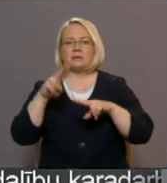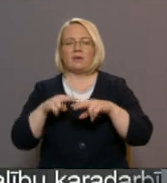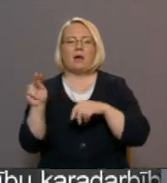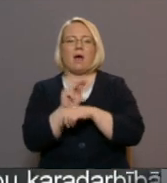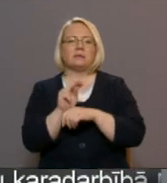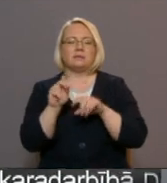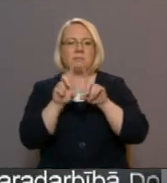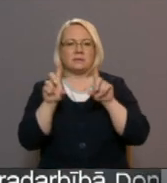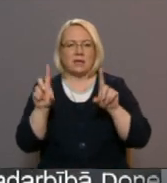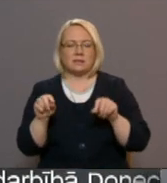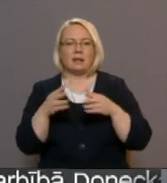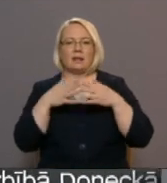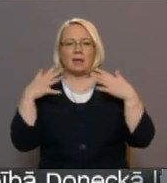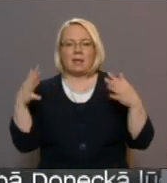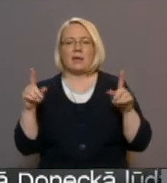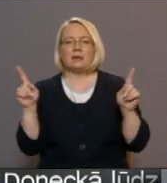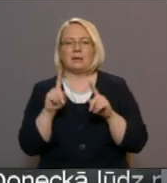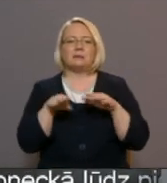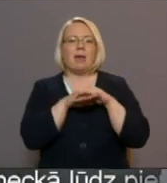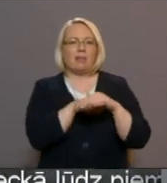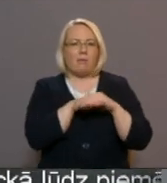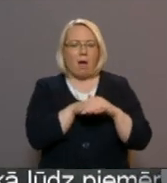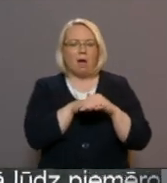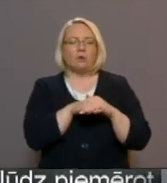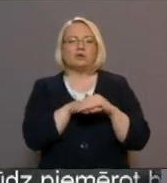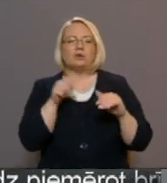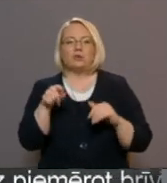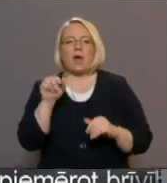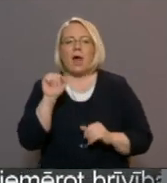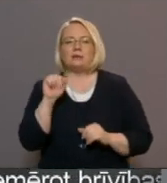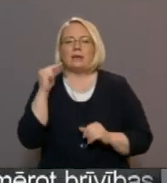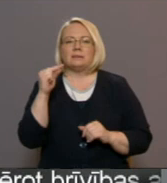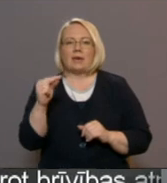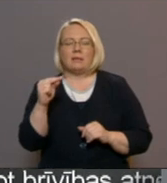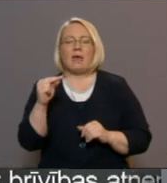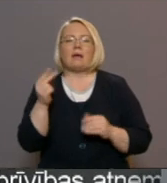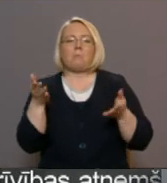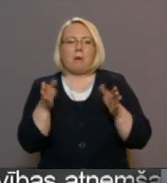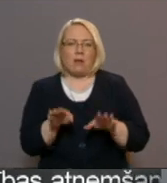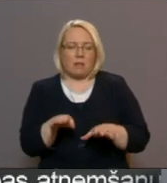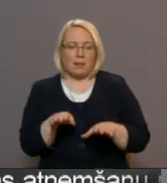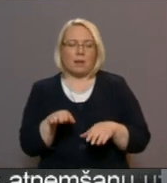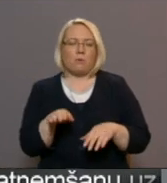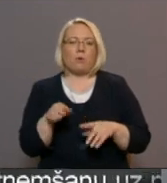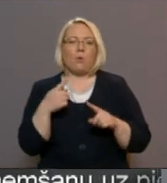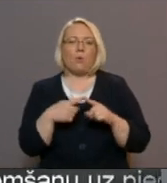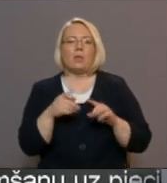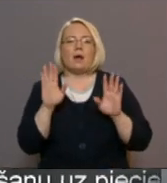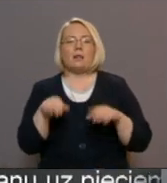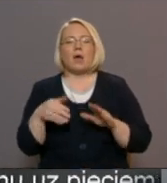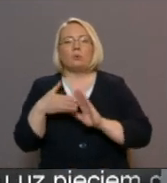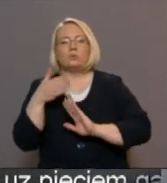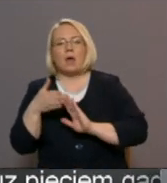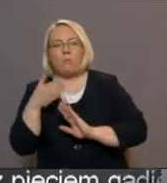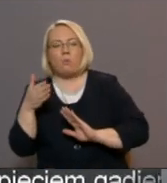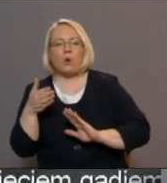ārstniecības iestādēs lielajās ir saglabājušies šie AstraZeneca pārpalikumi. Un lai uzlabotu